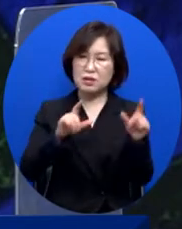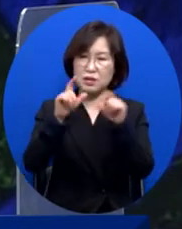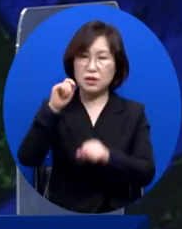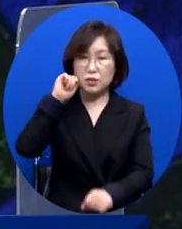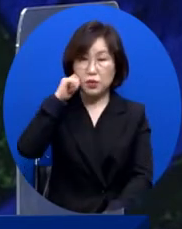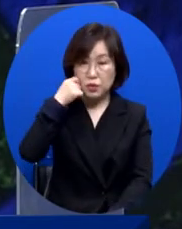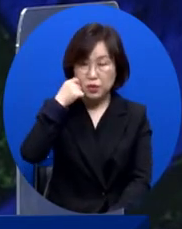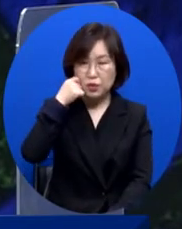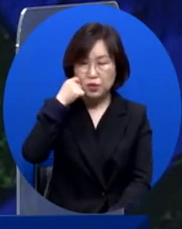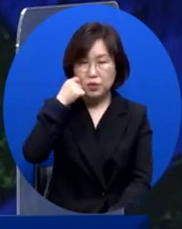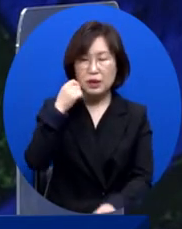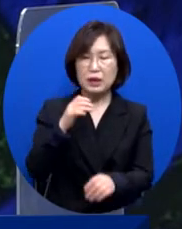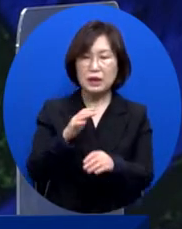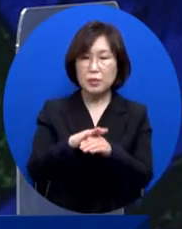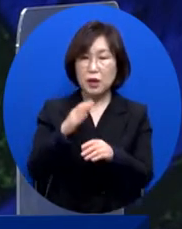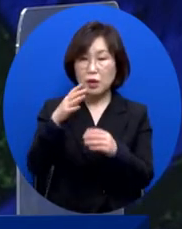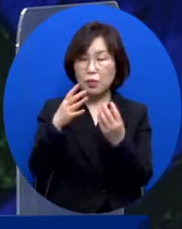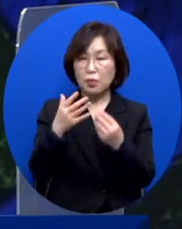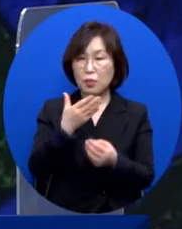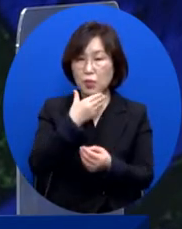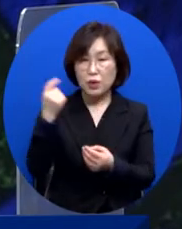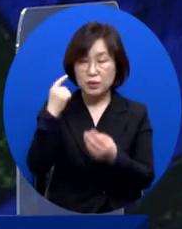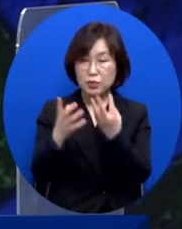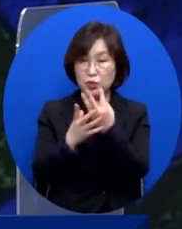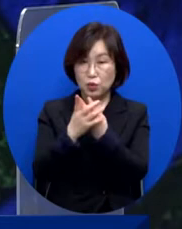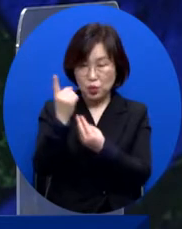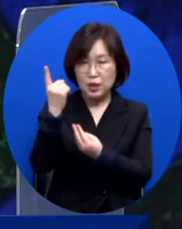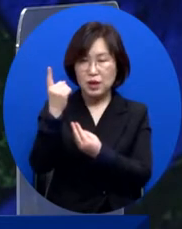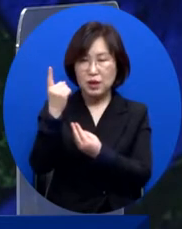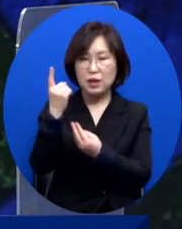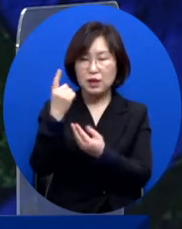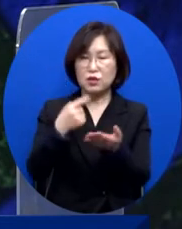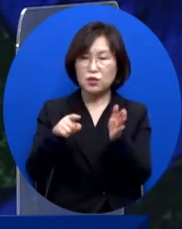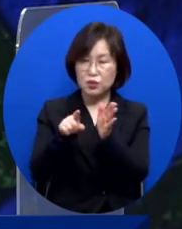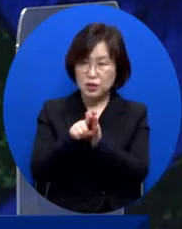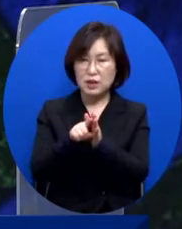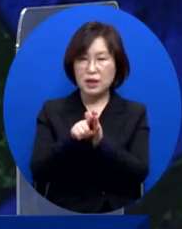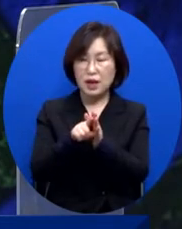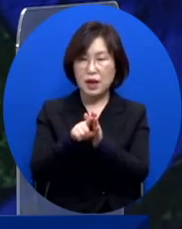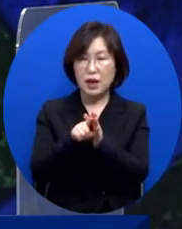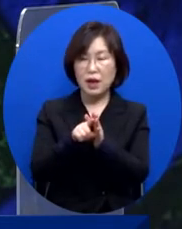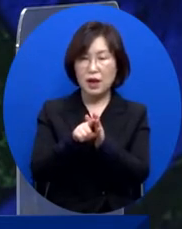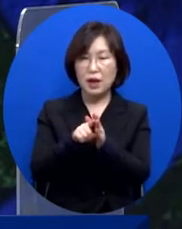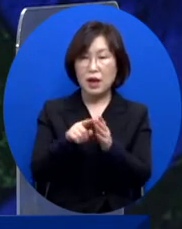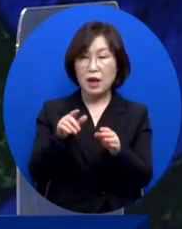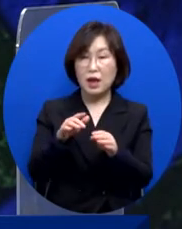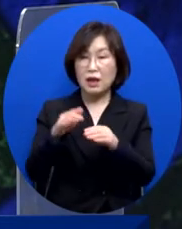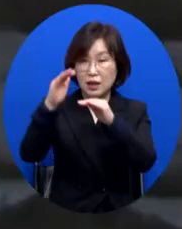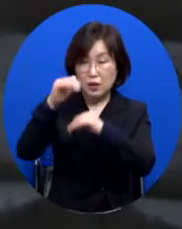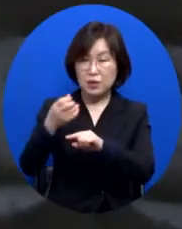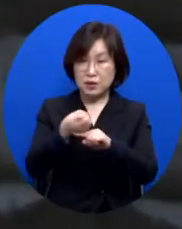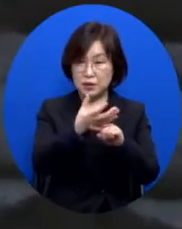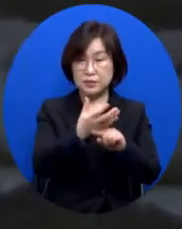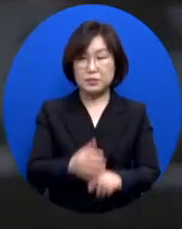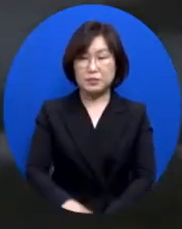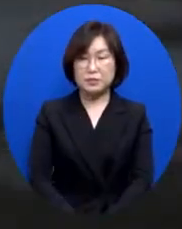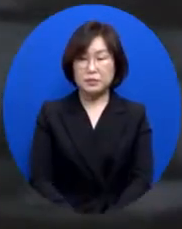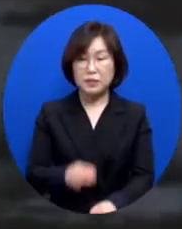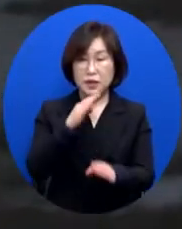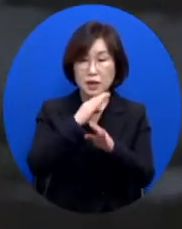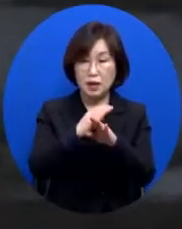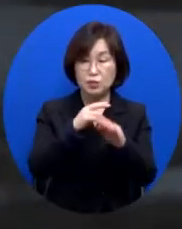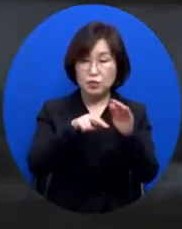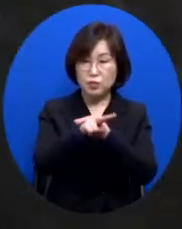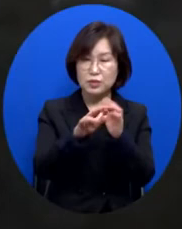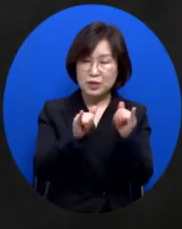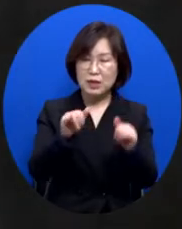탈북민 현실과 복음 통일을 위해 나아가야 할 방향 함께 짚어봤습니다. 손희연 기자가 전합니다. 탈북민 3만